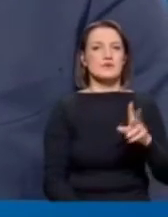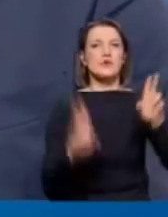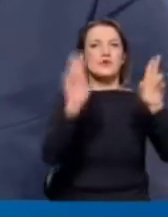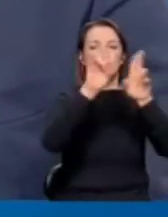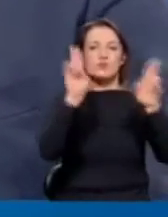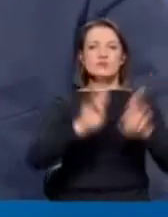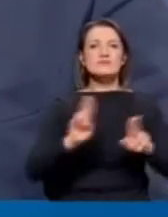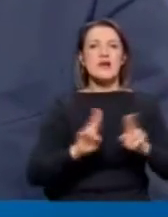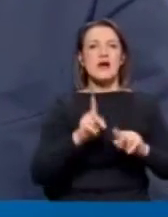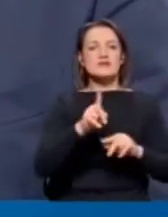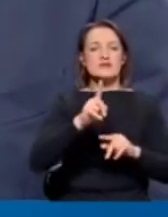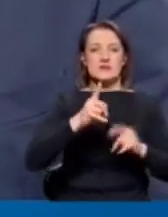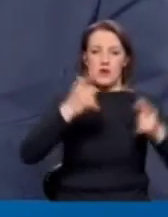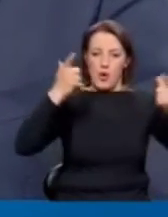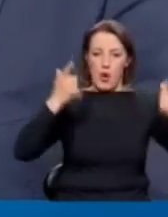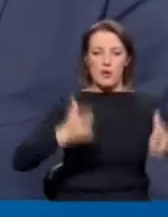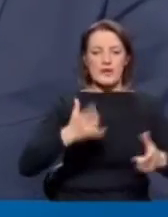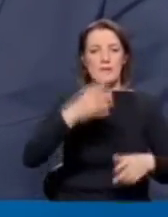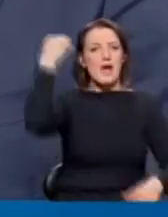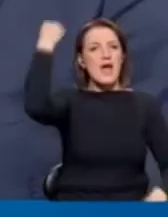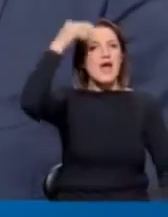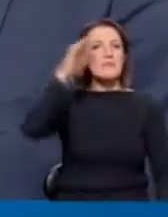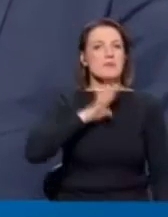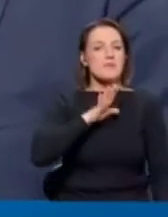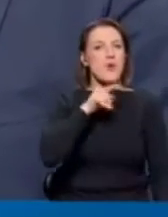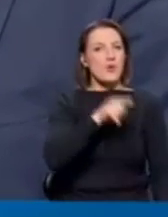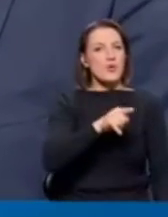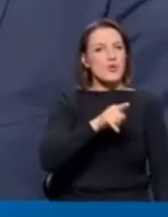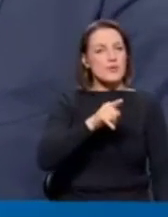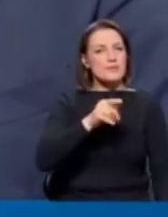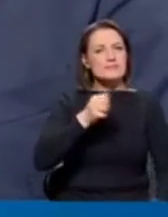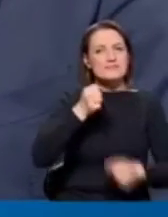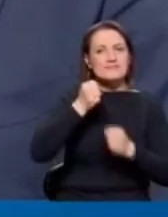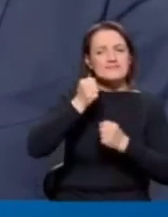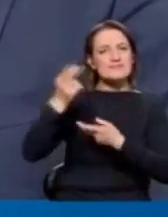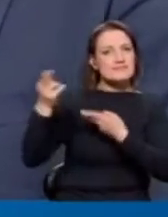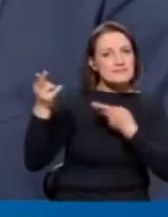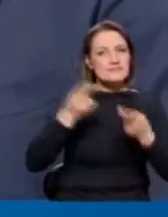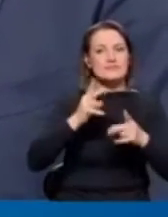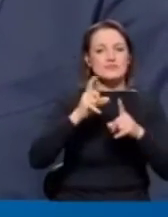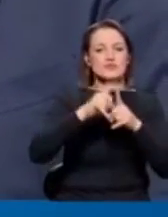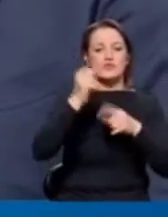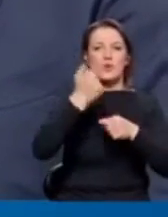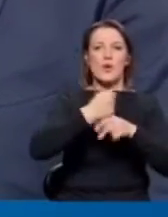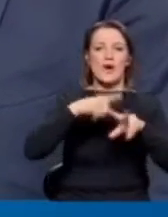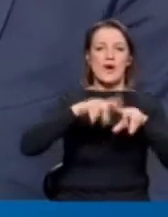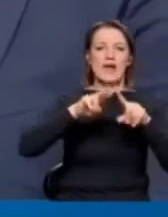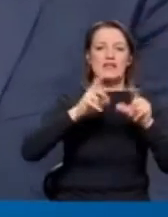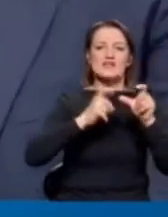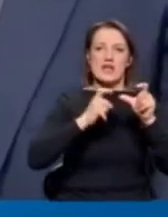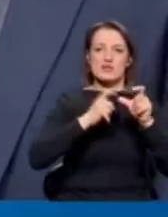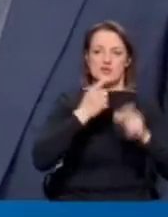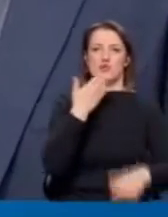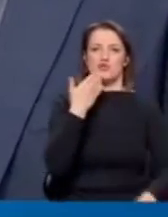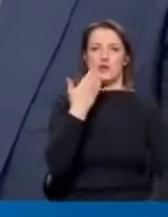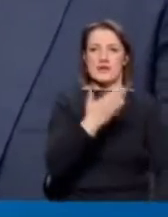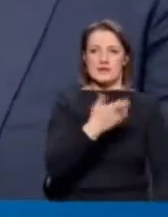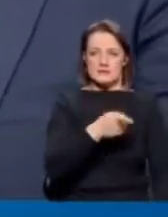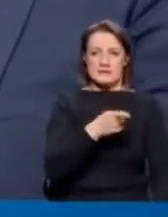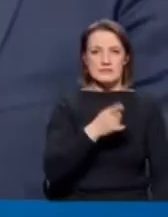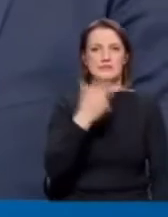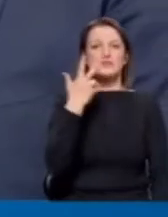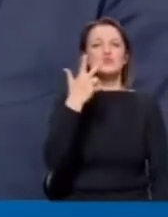Uluslararası bir ortam Ekrem İmamoğlu Doğan Şentürk söyledi